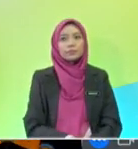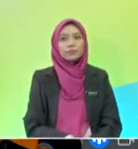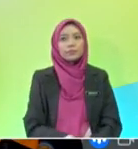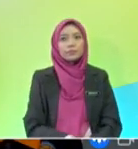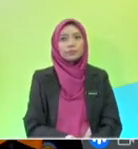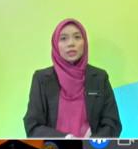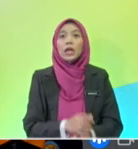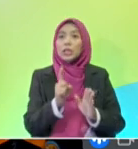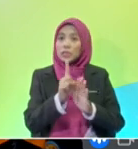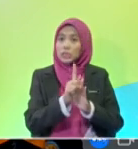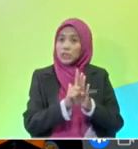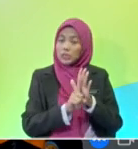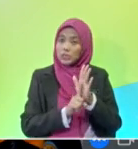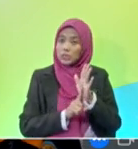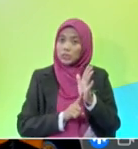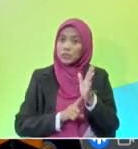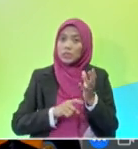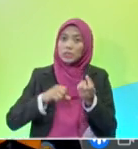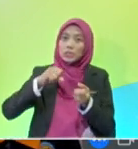di sekitar